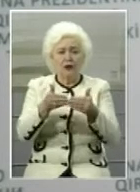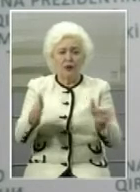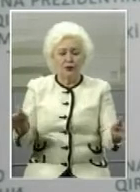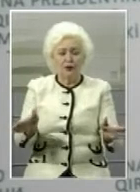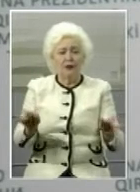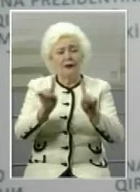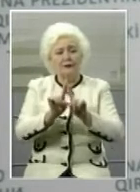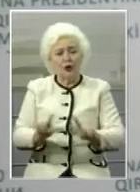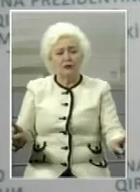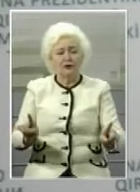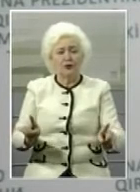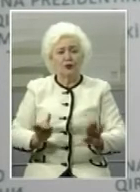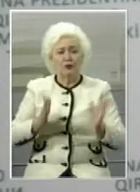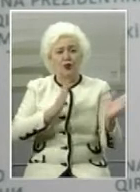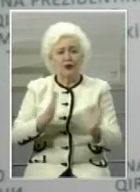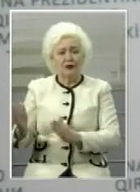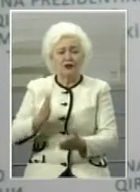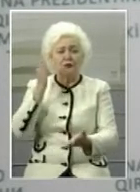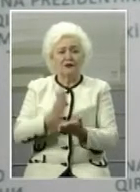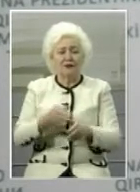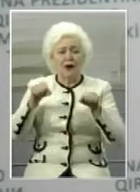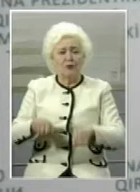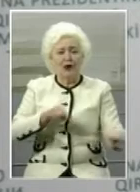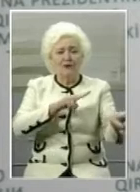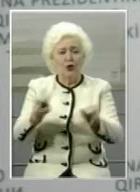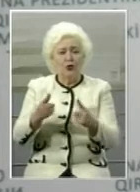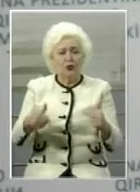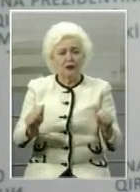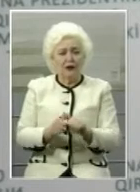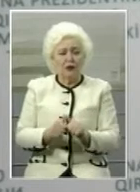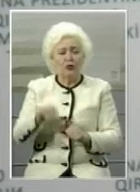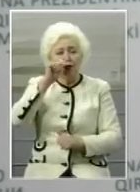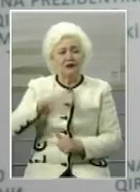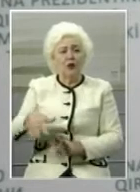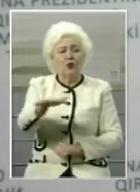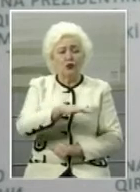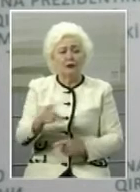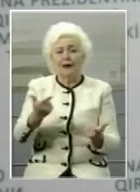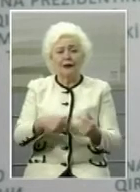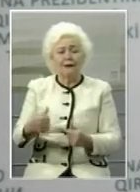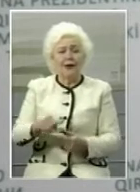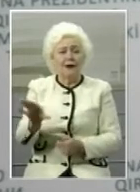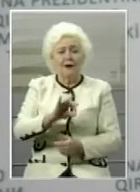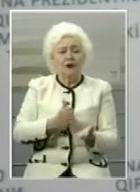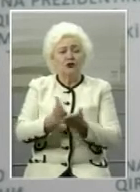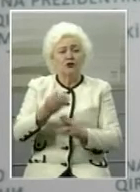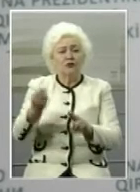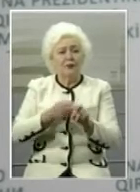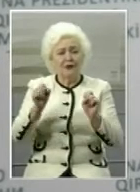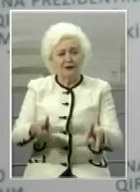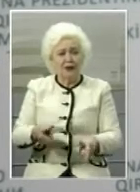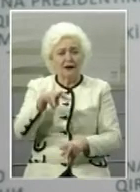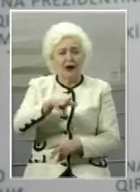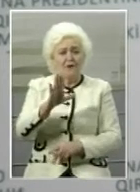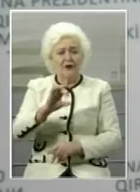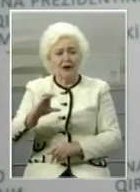На особливому режимі знаходяться усі правоохоронні органи України, ДПСУ, Служба безпеки,